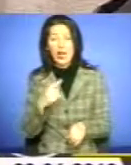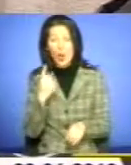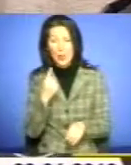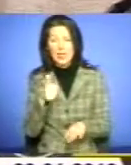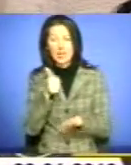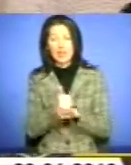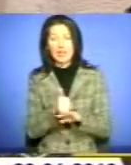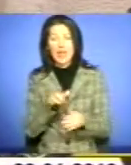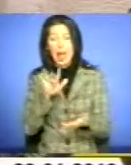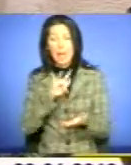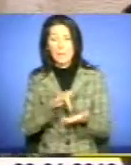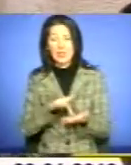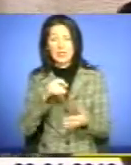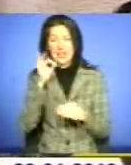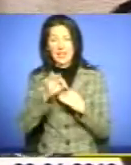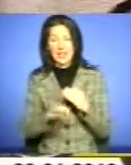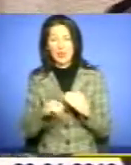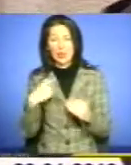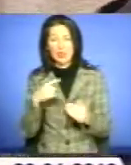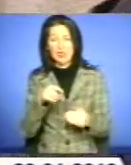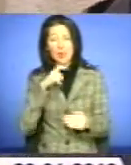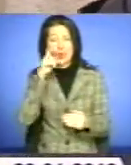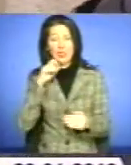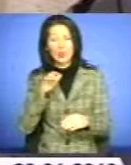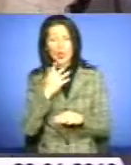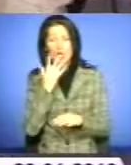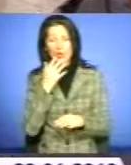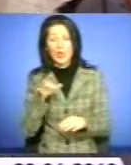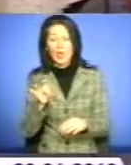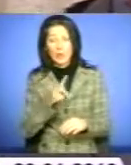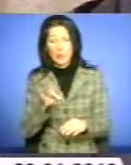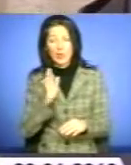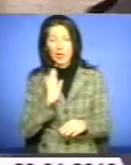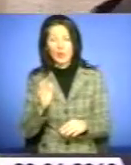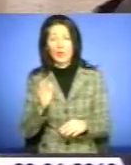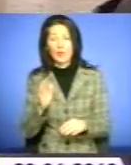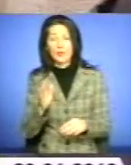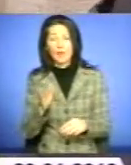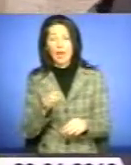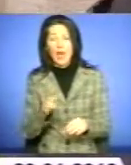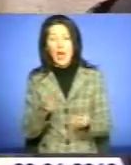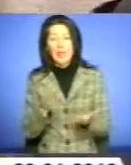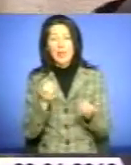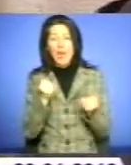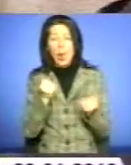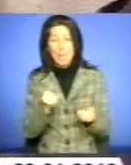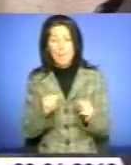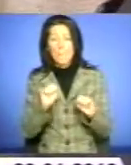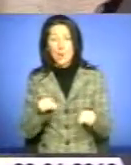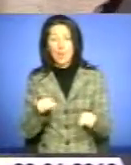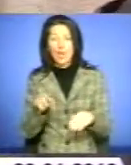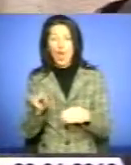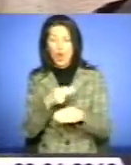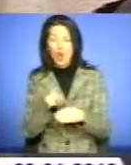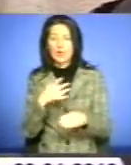головних міст Західної області Української Народної Республіки, свого часу став запіллям, де могли підлікуватися ранені,